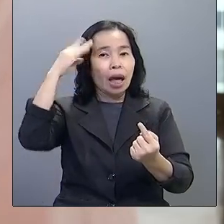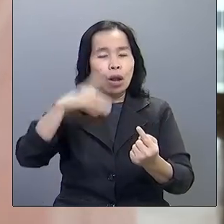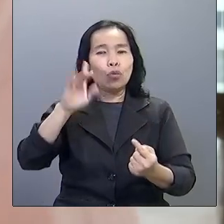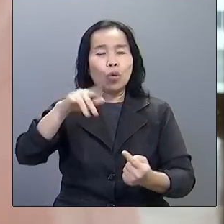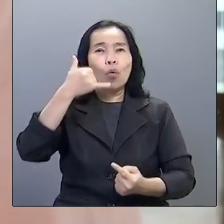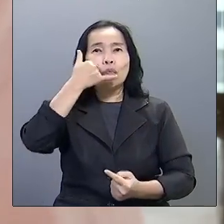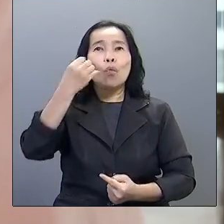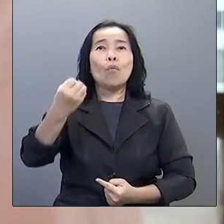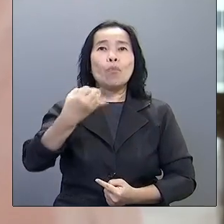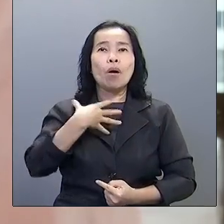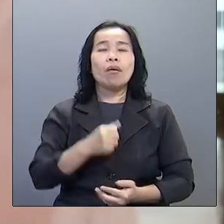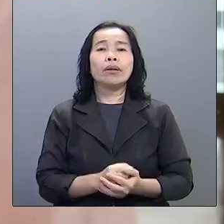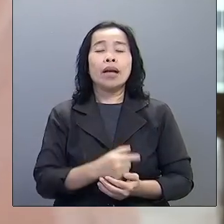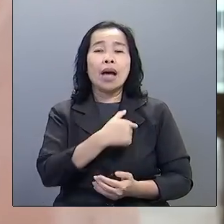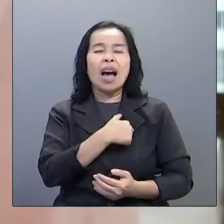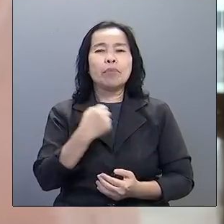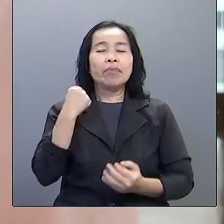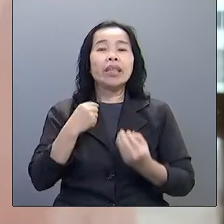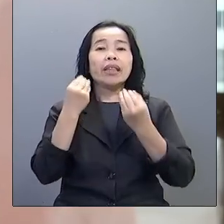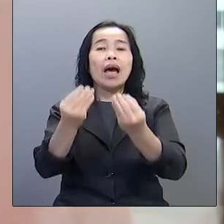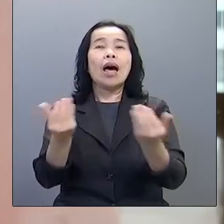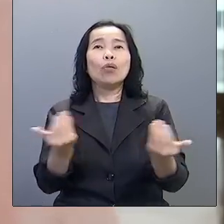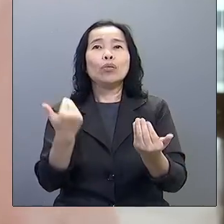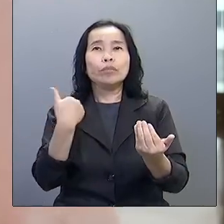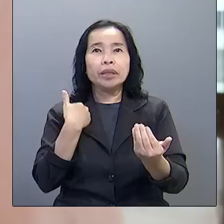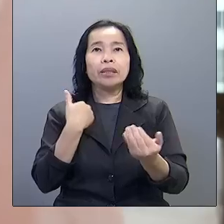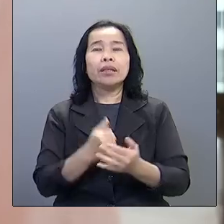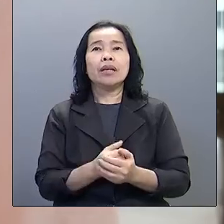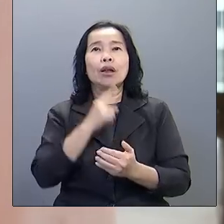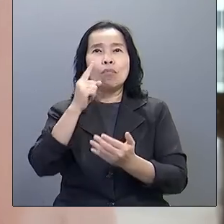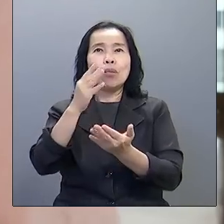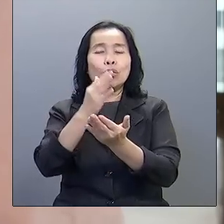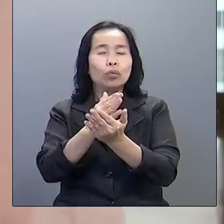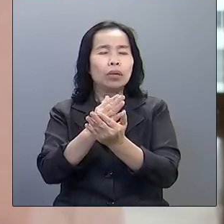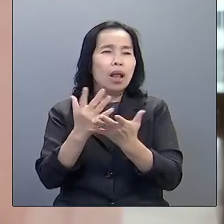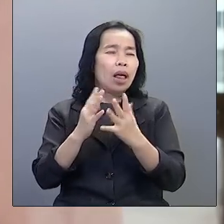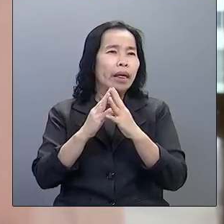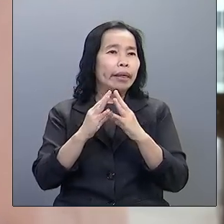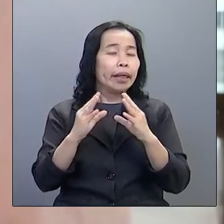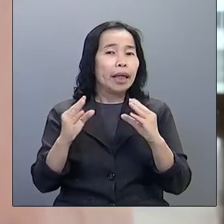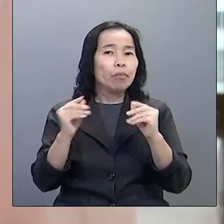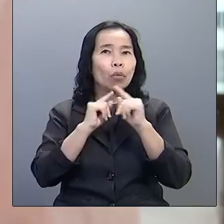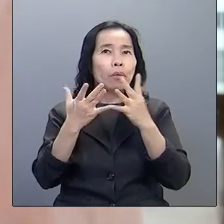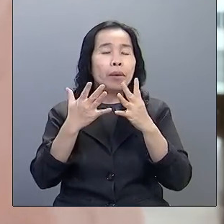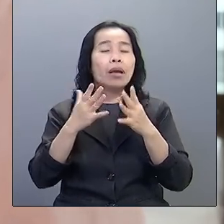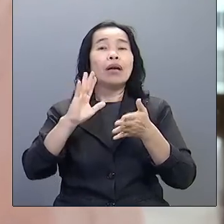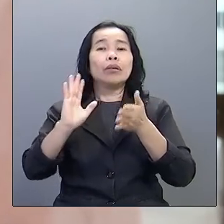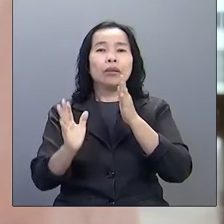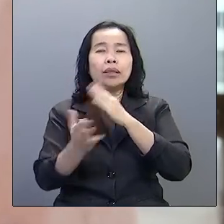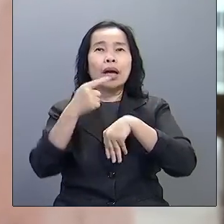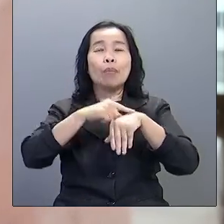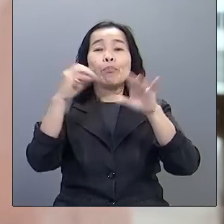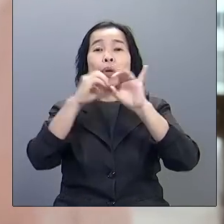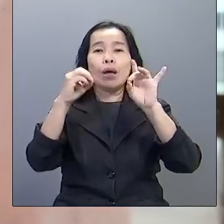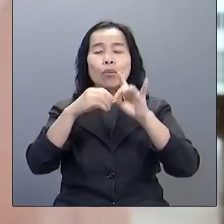ต้องให้กำลังใจลูกแล้วก็หยุดก่อนไม่ได้คุยกันประมาณ8โมงก็โทรไปหา